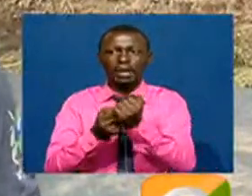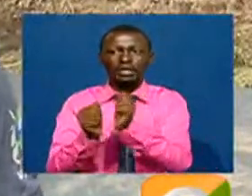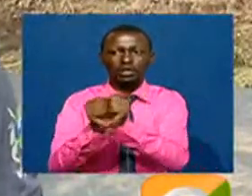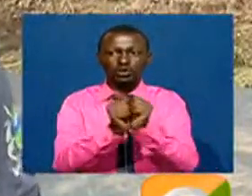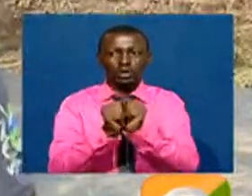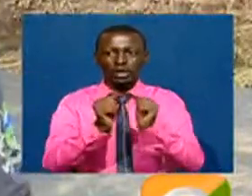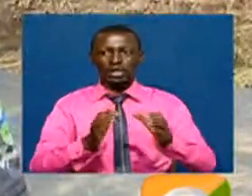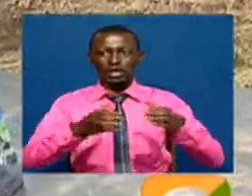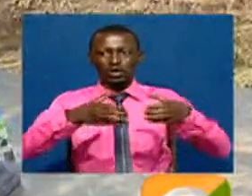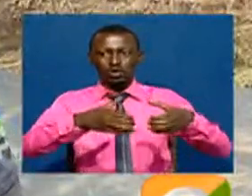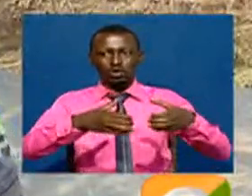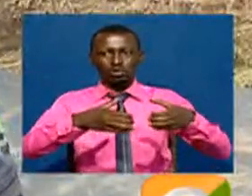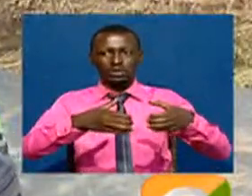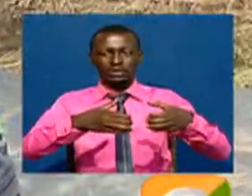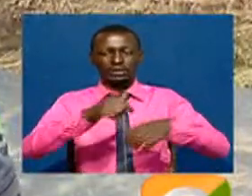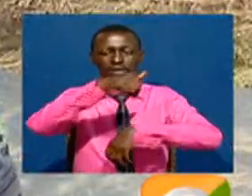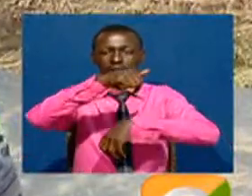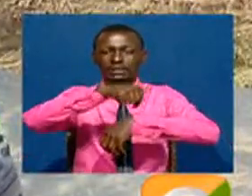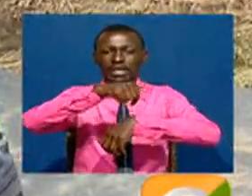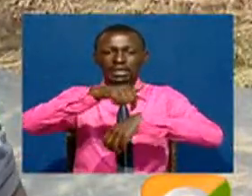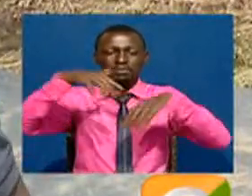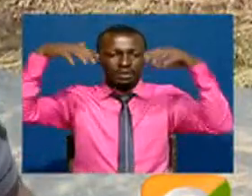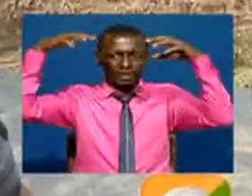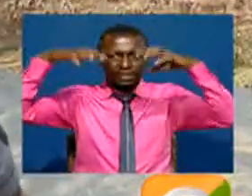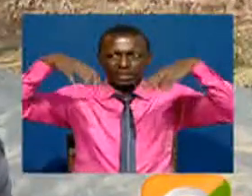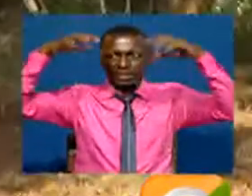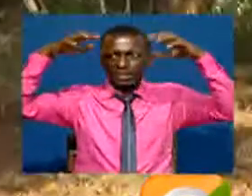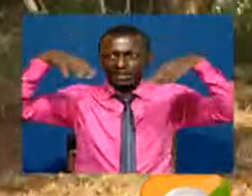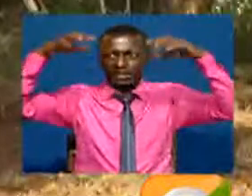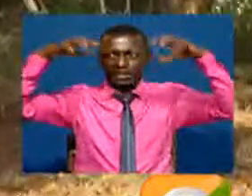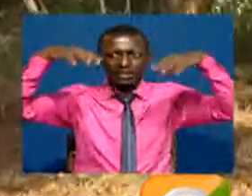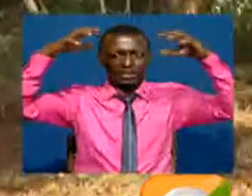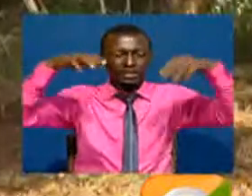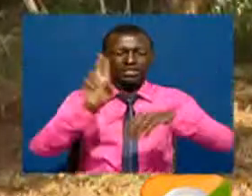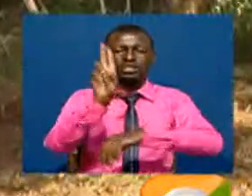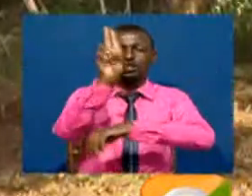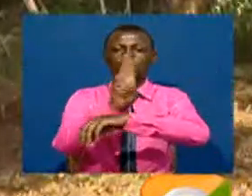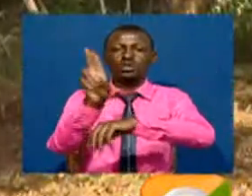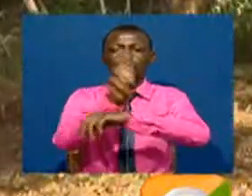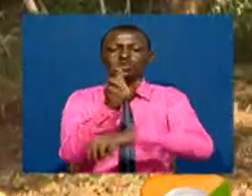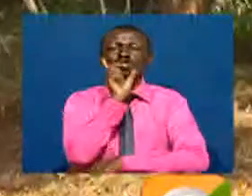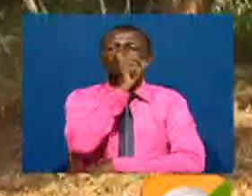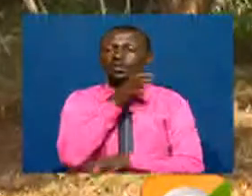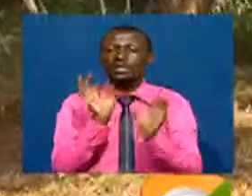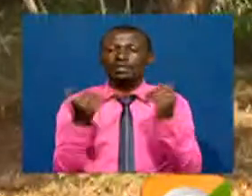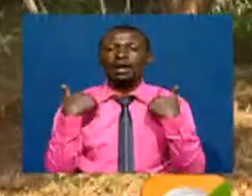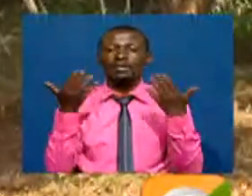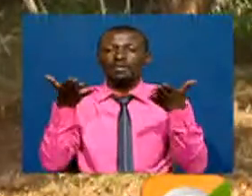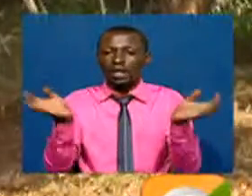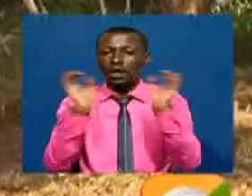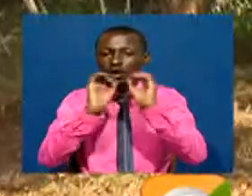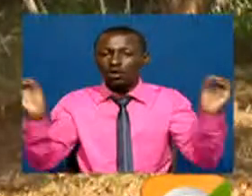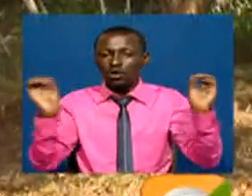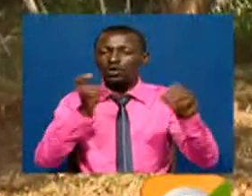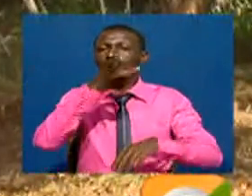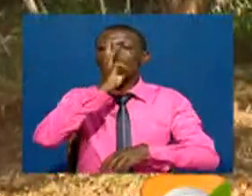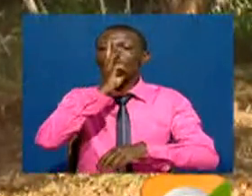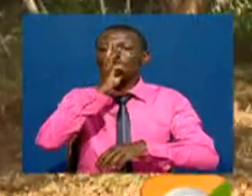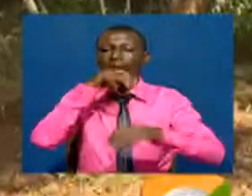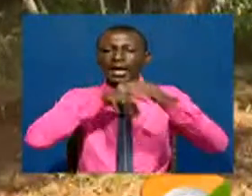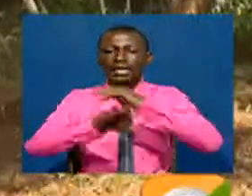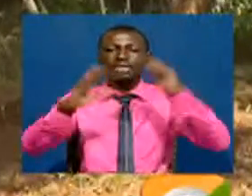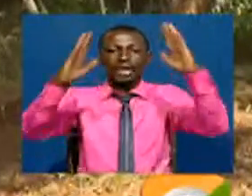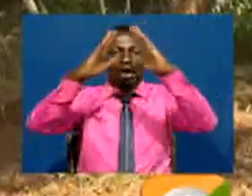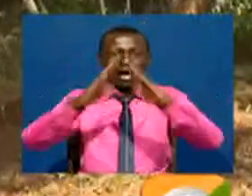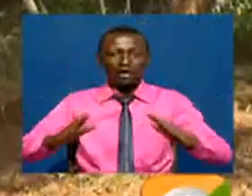communities, wakati kumekuwa na mvua wameweza kudeploy. Kama hii slam dam ingekuwa, hii maji yote ikuje kwa hii boma, na hii boma